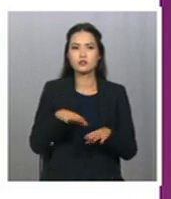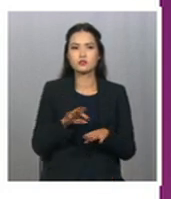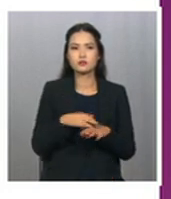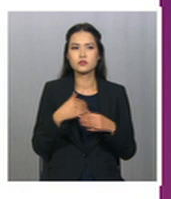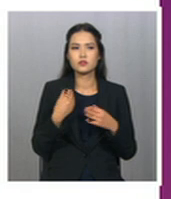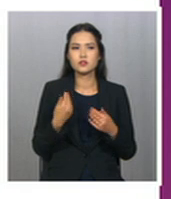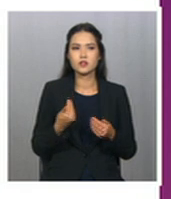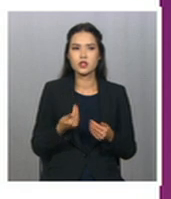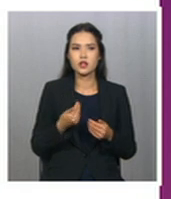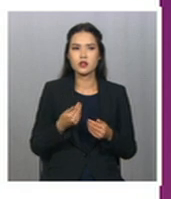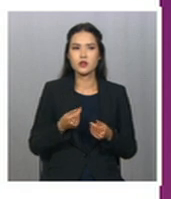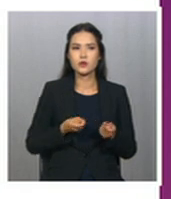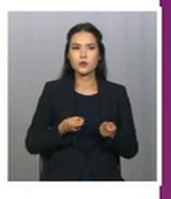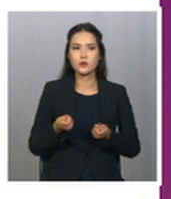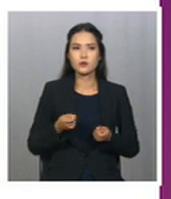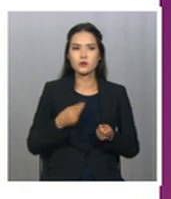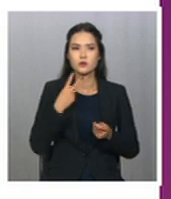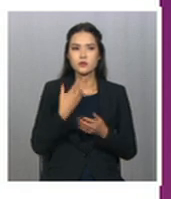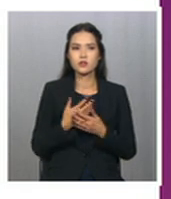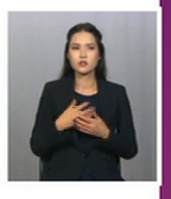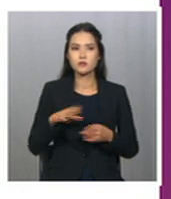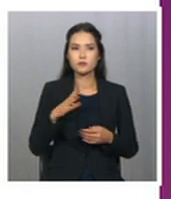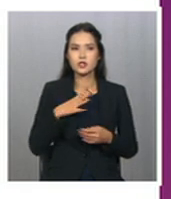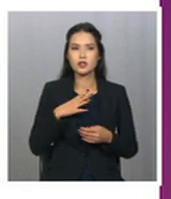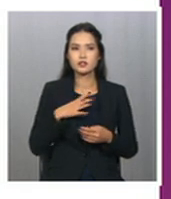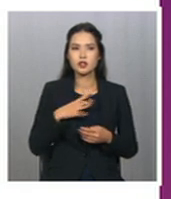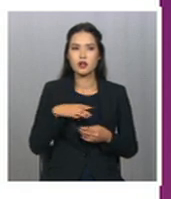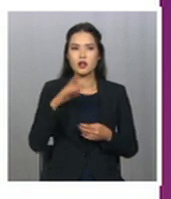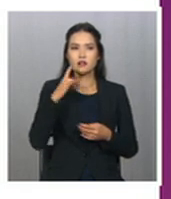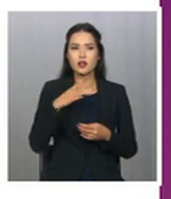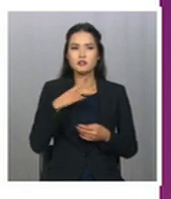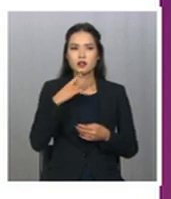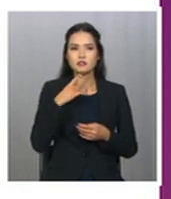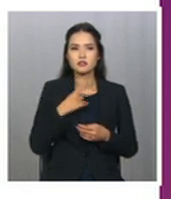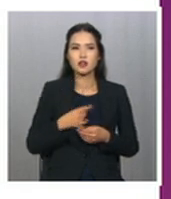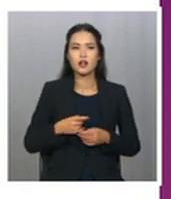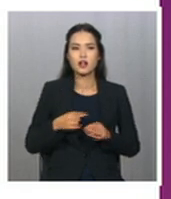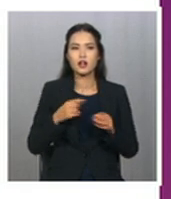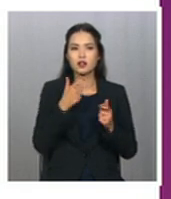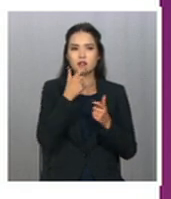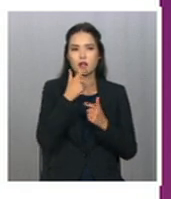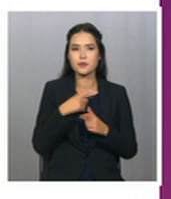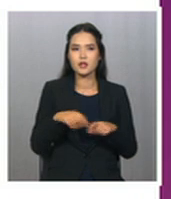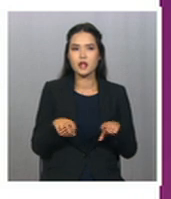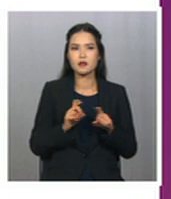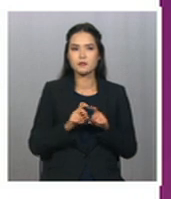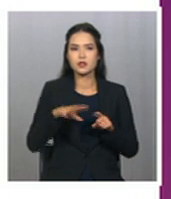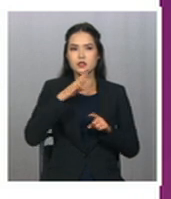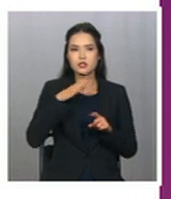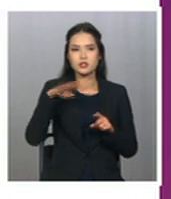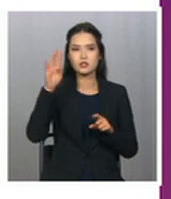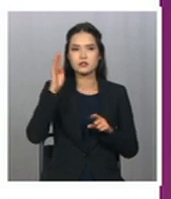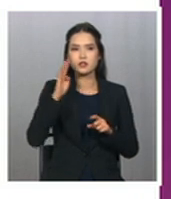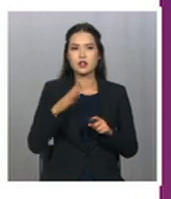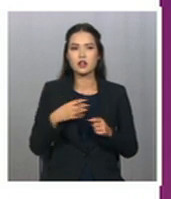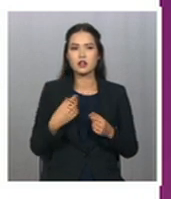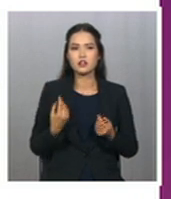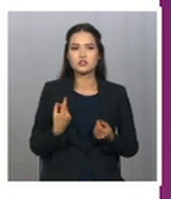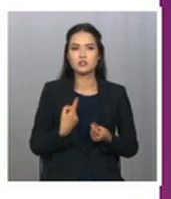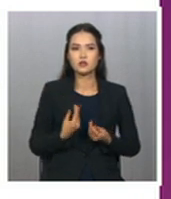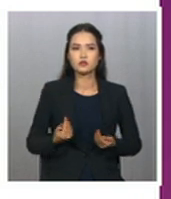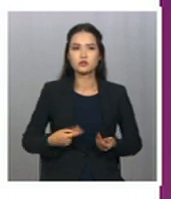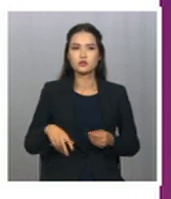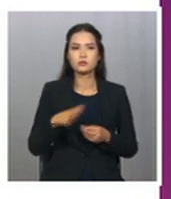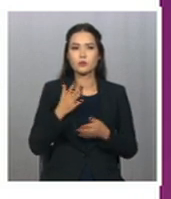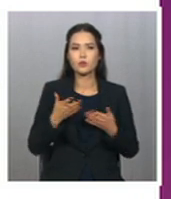тұрмысындағы жеңгенің ролін көрсете білген. Қазақтың тәрбие мектебінде қыз бала жалғыз жүріп, көңіл көтеретін